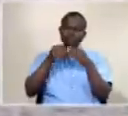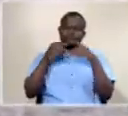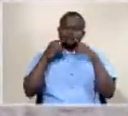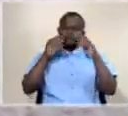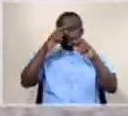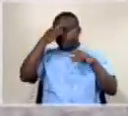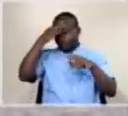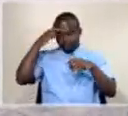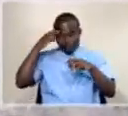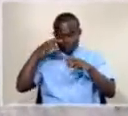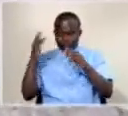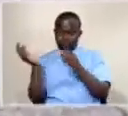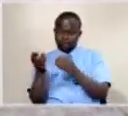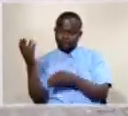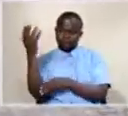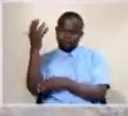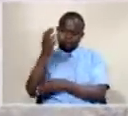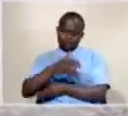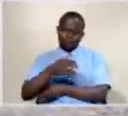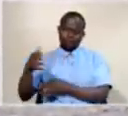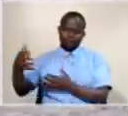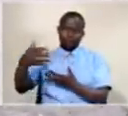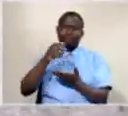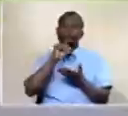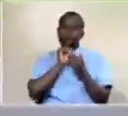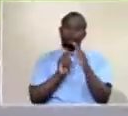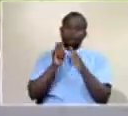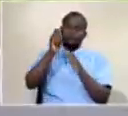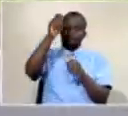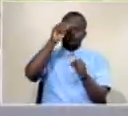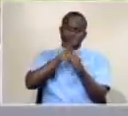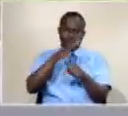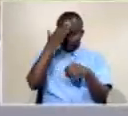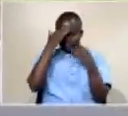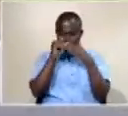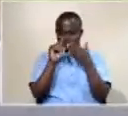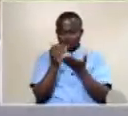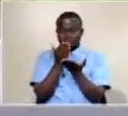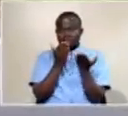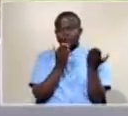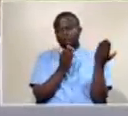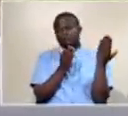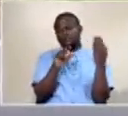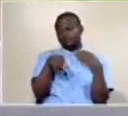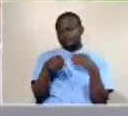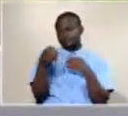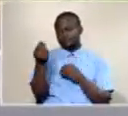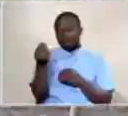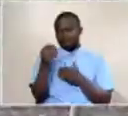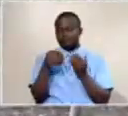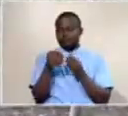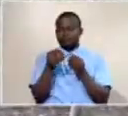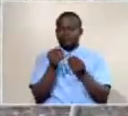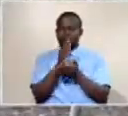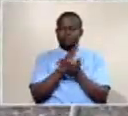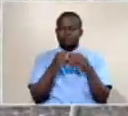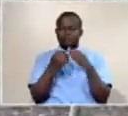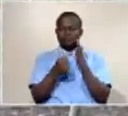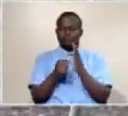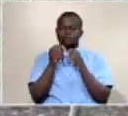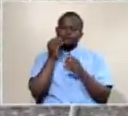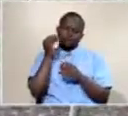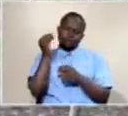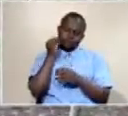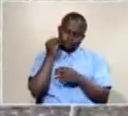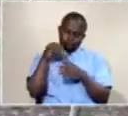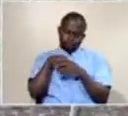ko impamvu bahitamo gusarura amashyamba rimwe na rimwe hatarakura neza ari uko hari ubwo baba bakeneye amafaranga yo gukemura bimwe mu bibazo byo